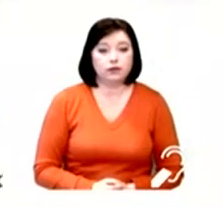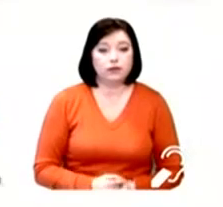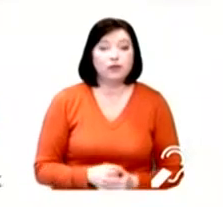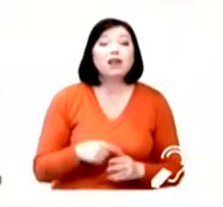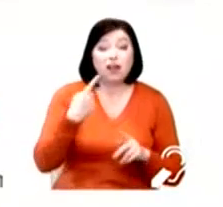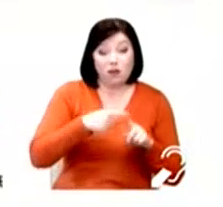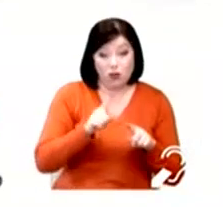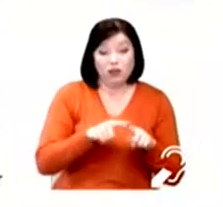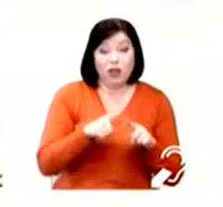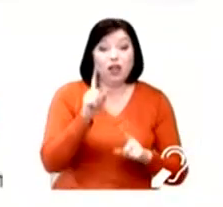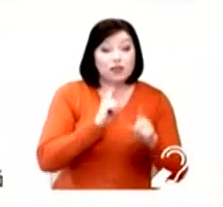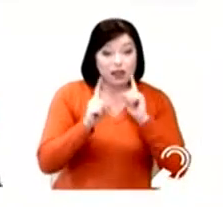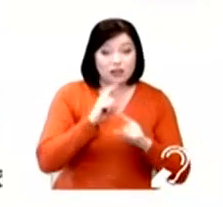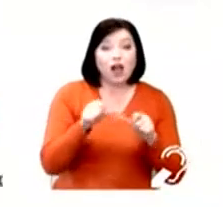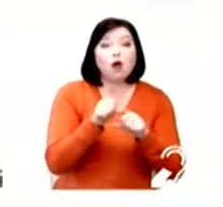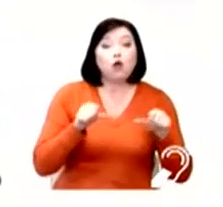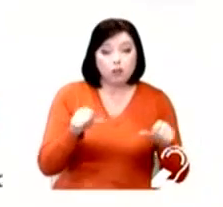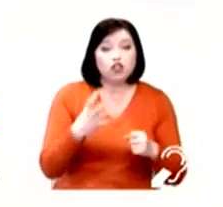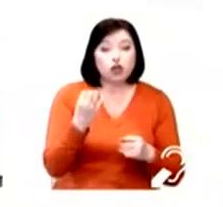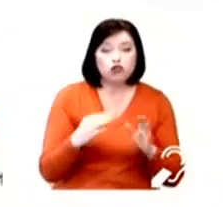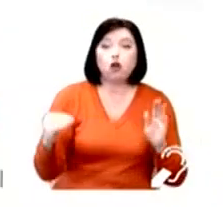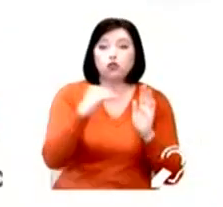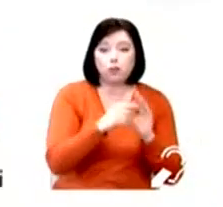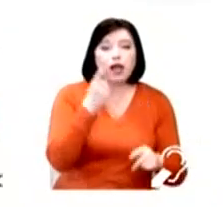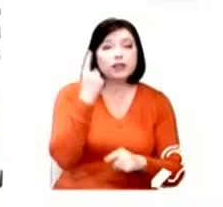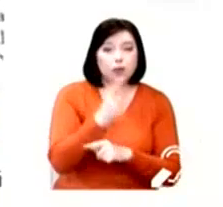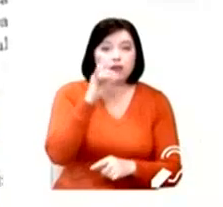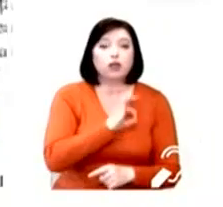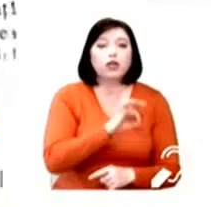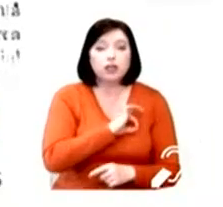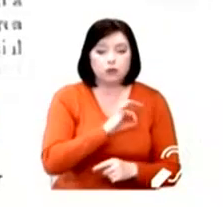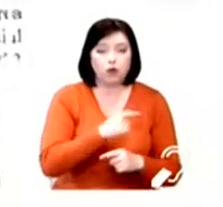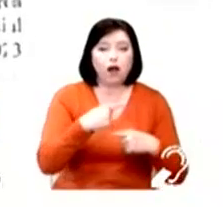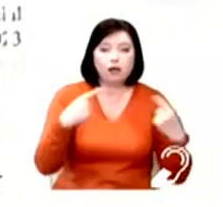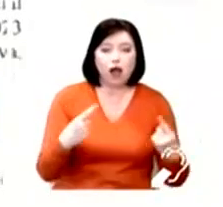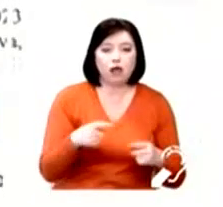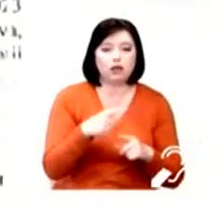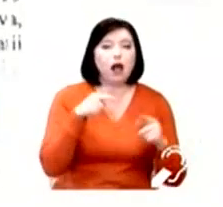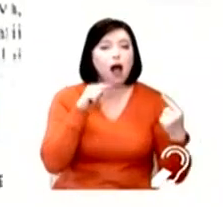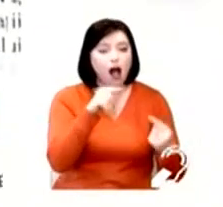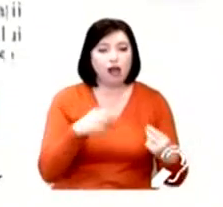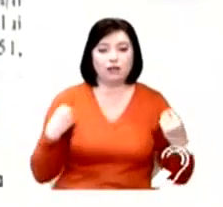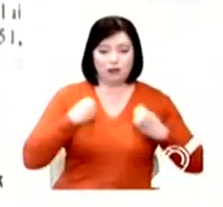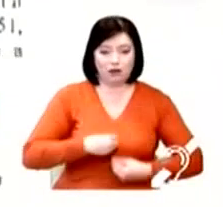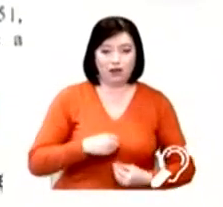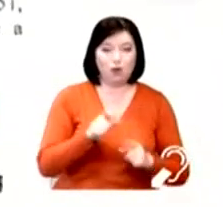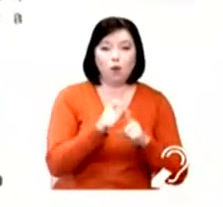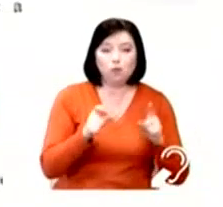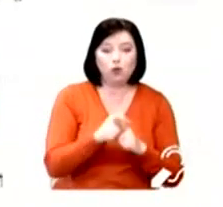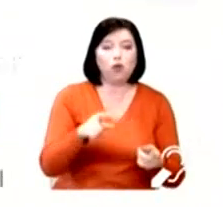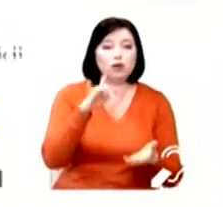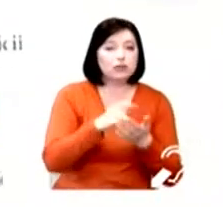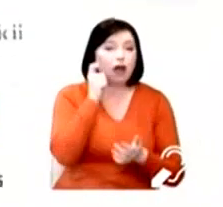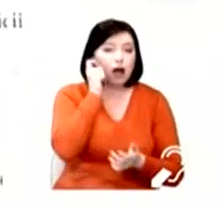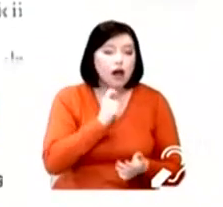În cadrul aceleași ședințe, Comisia a mai hotărât și interzicerea folosirii vestelor antiglonț, camerelor video de corp sau stațiilor